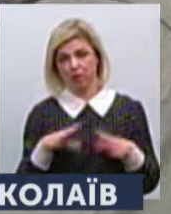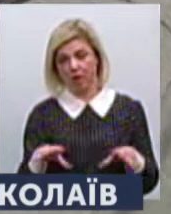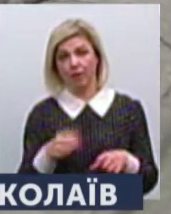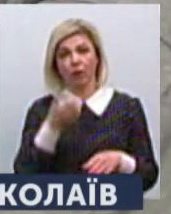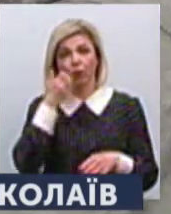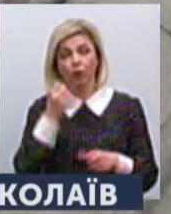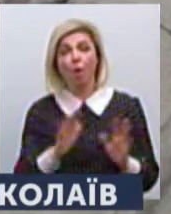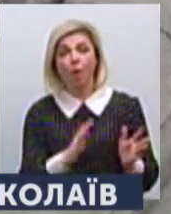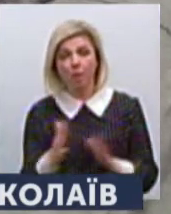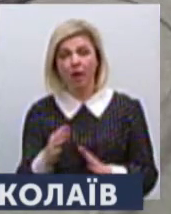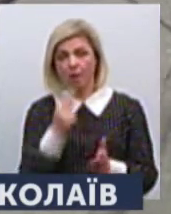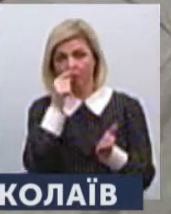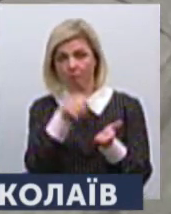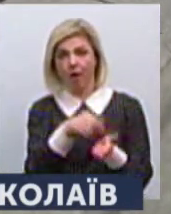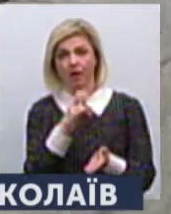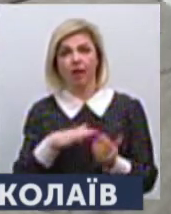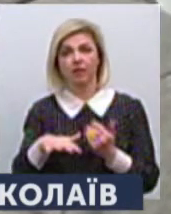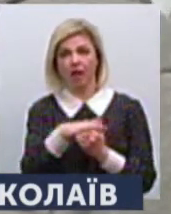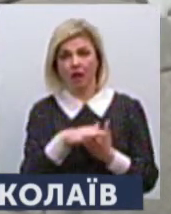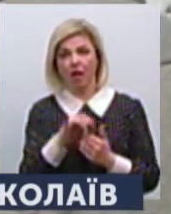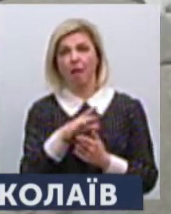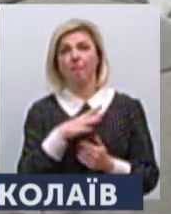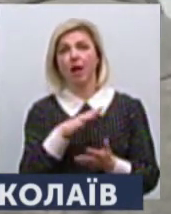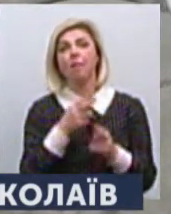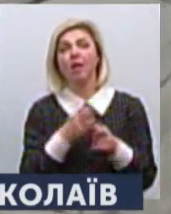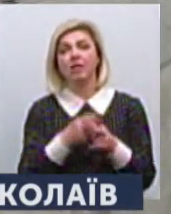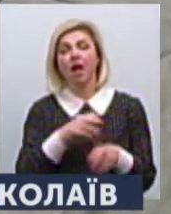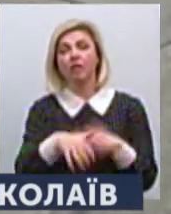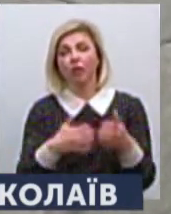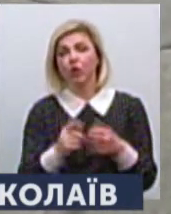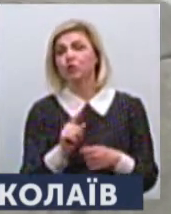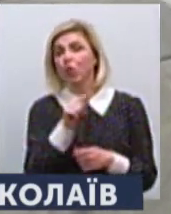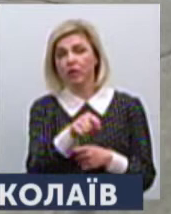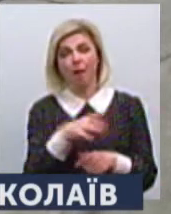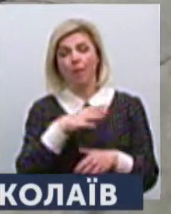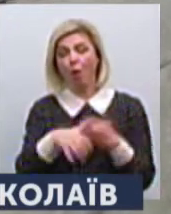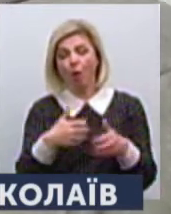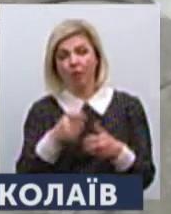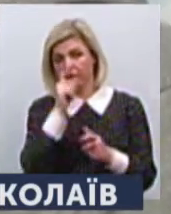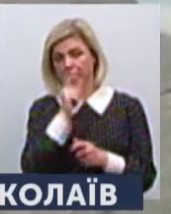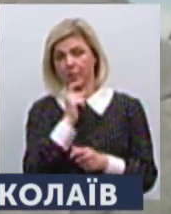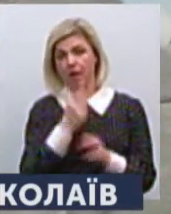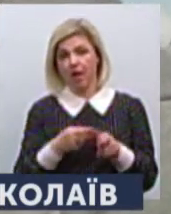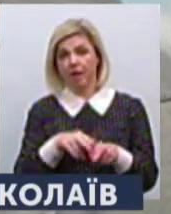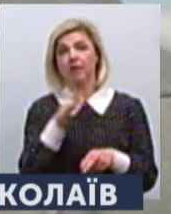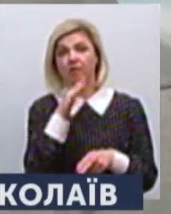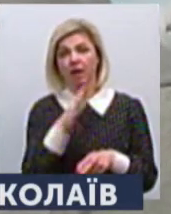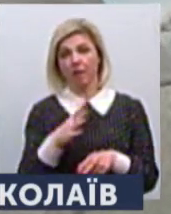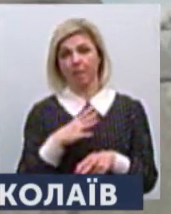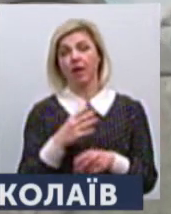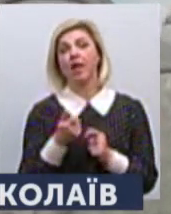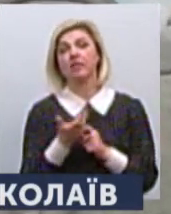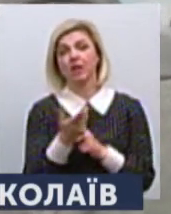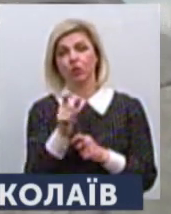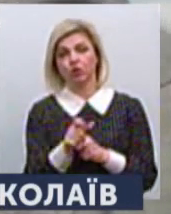Скориставшись моментом, проникли на територію, копали там металобрухт. Що вони там копали, не зрозуміло. У цей момент, я так розумію, було кілька дорослих.